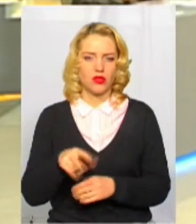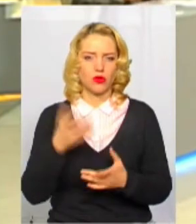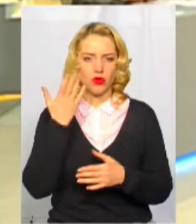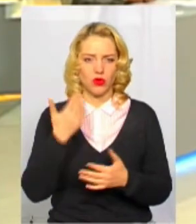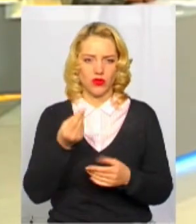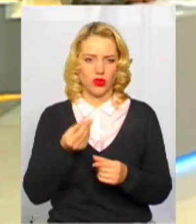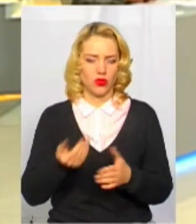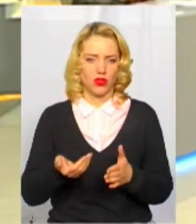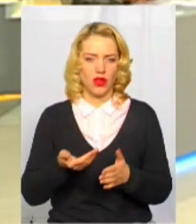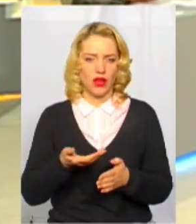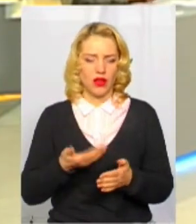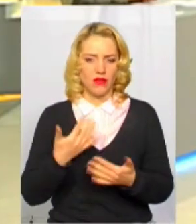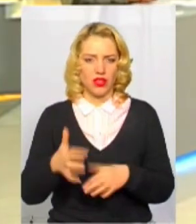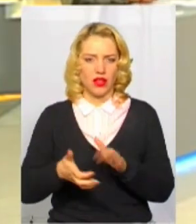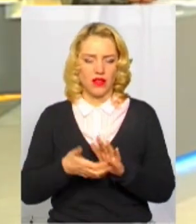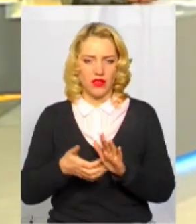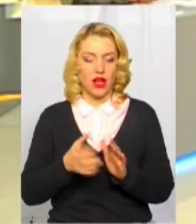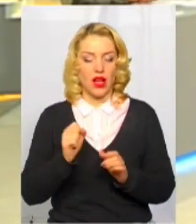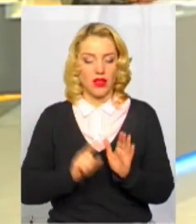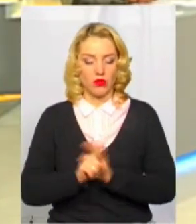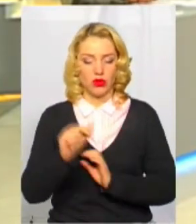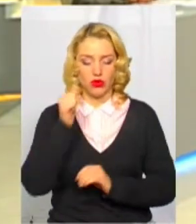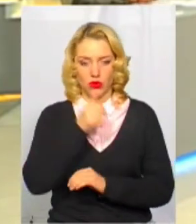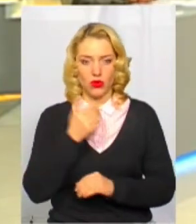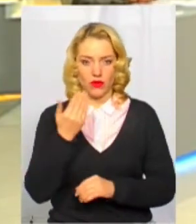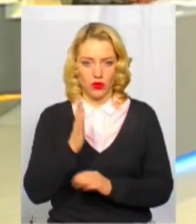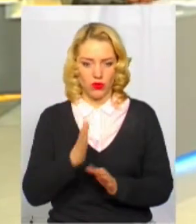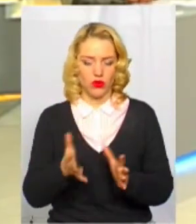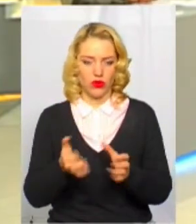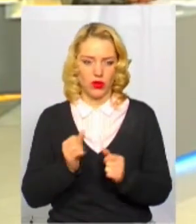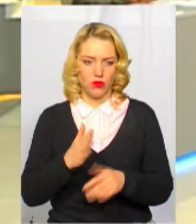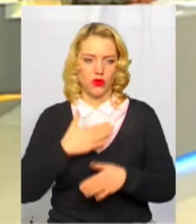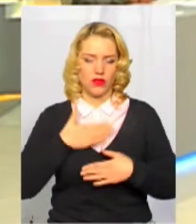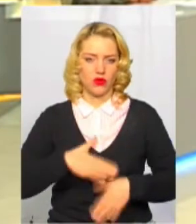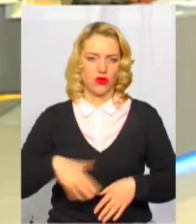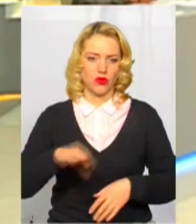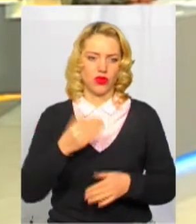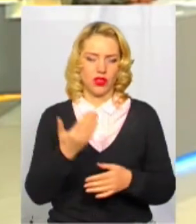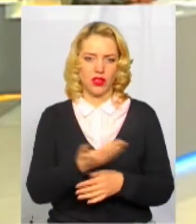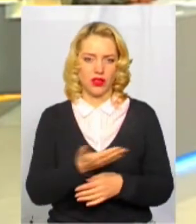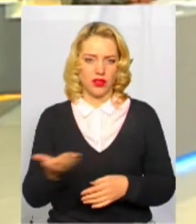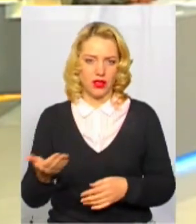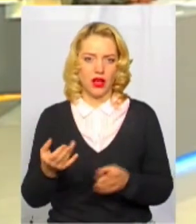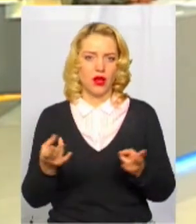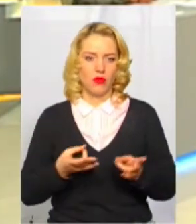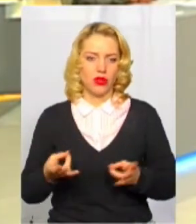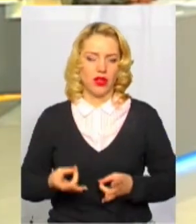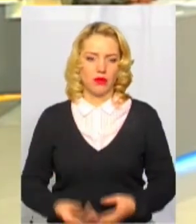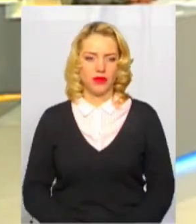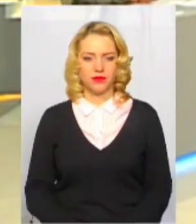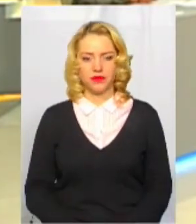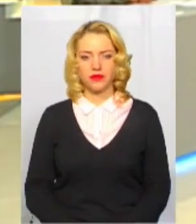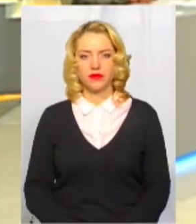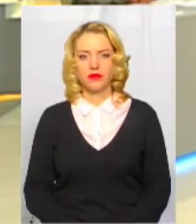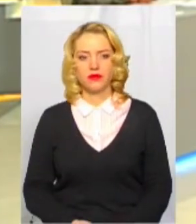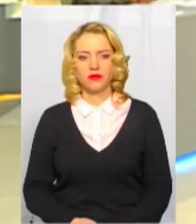вже трошечки не було видатків. Але на початку року вони отримують, і ми задовільнимо всю їхню потребу. Дякую вам. Дякую. Пані Тетяно,